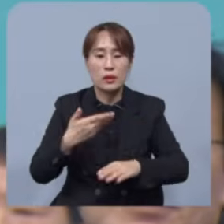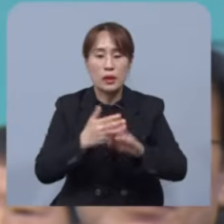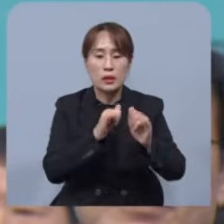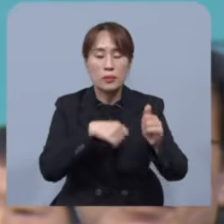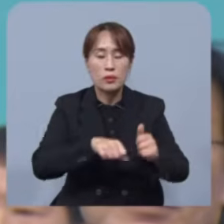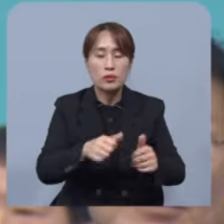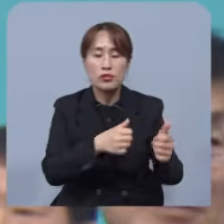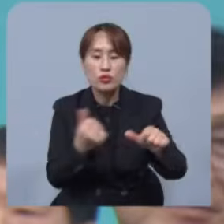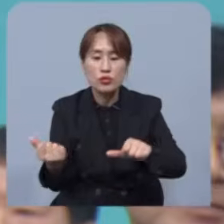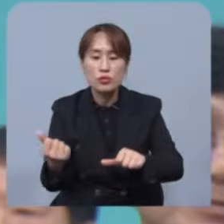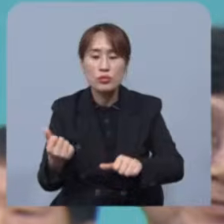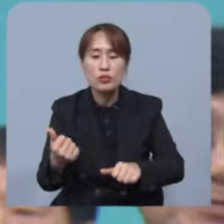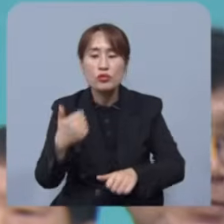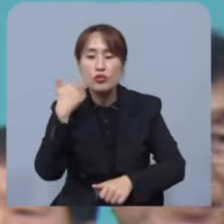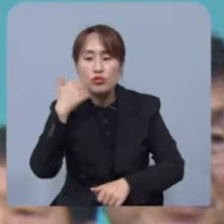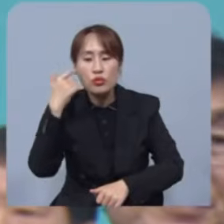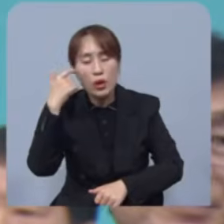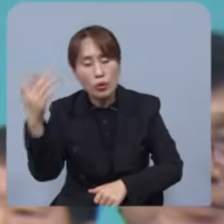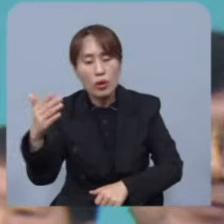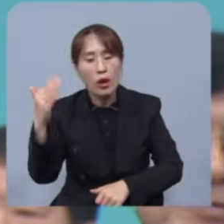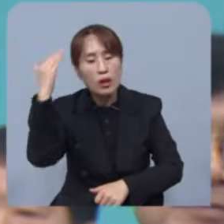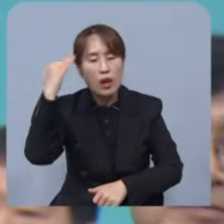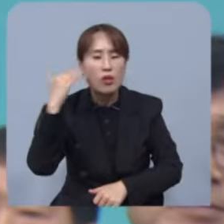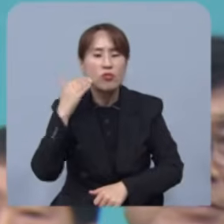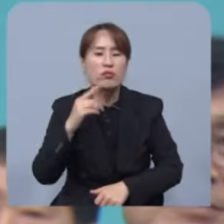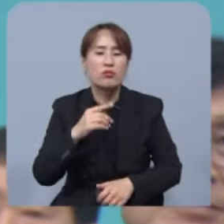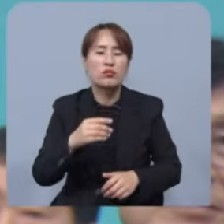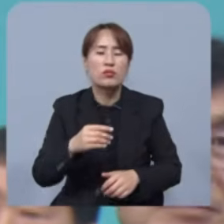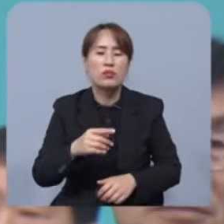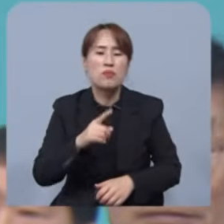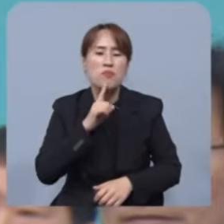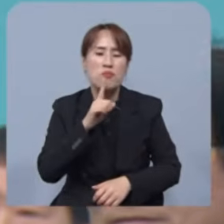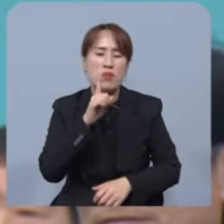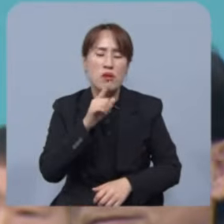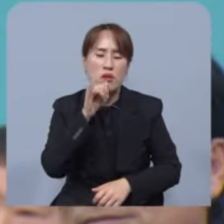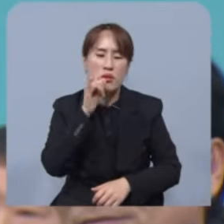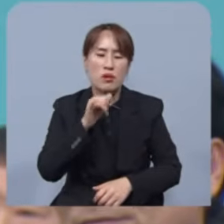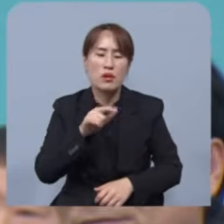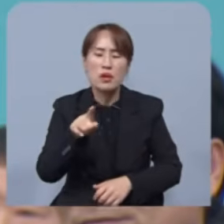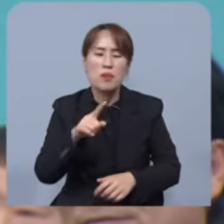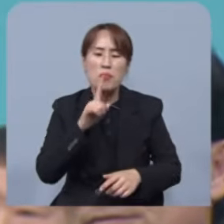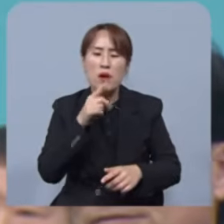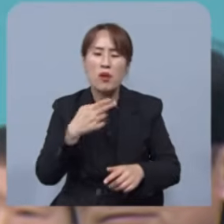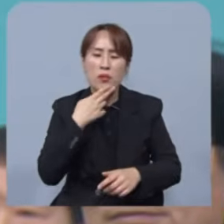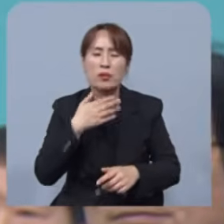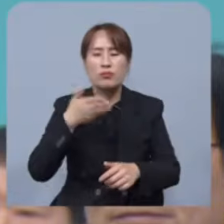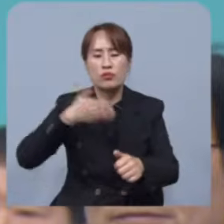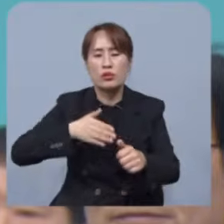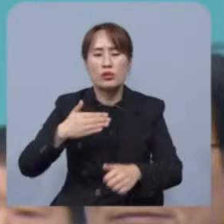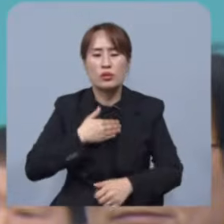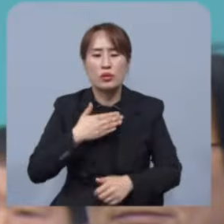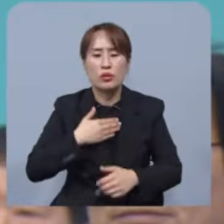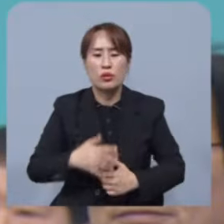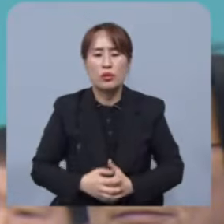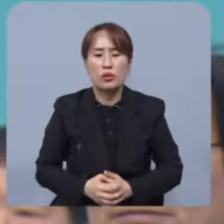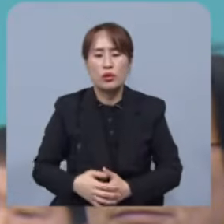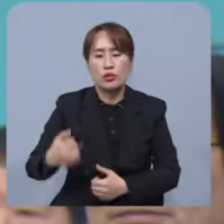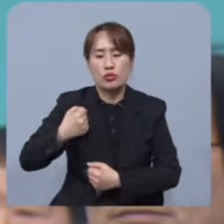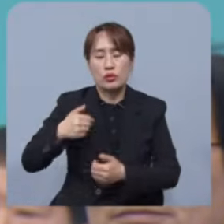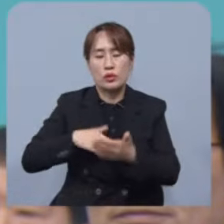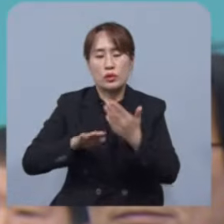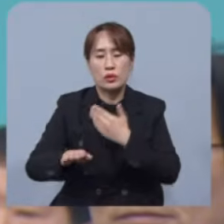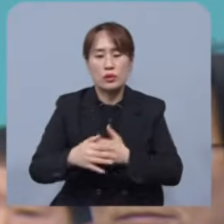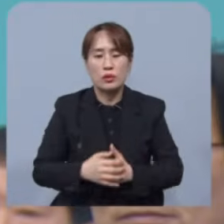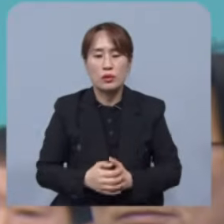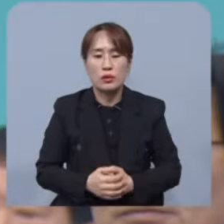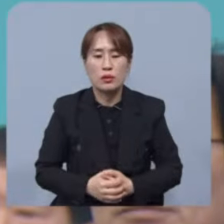죽으면 누구세요로 하는 말이 대한민국에서 통용되지 않는 사회를 만들어 주십시오. 저는 공복무 다시